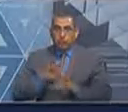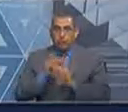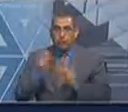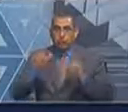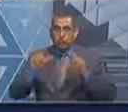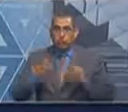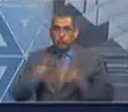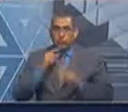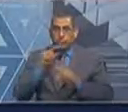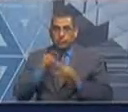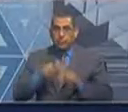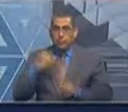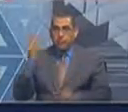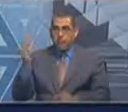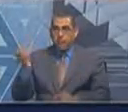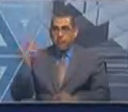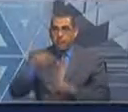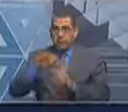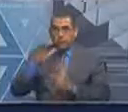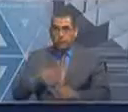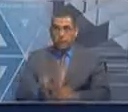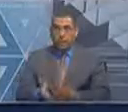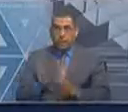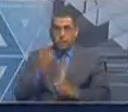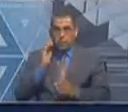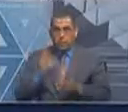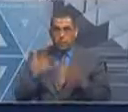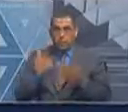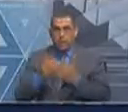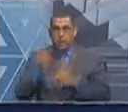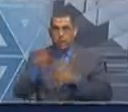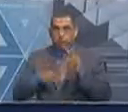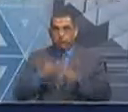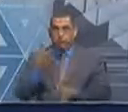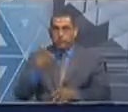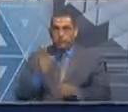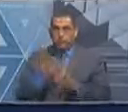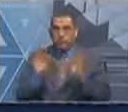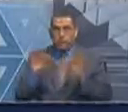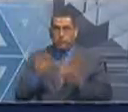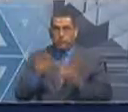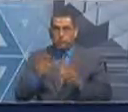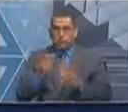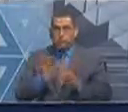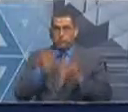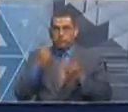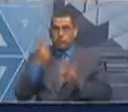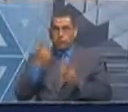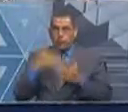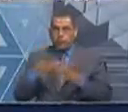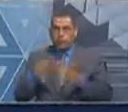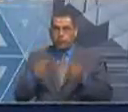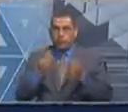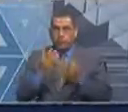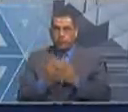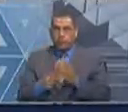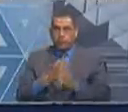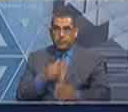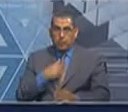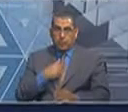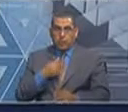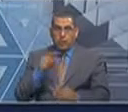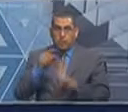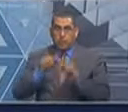الأسعار بها تنخفض عن السوق الخارجي بنسب كبيرة، يستطيع من خلالها المواطن شراء كل ما يحتاجه لأبنائه. عندي